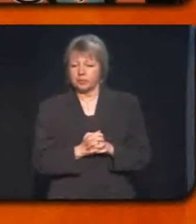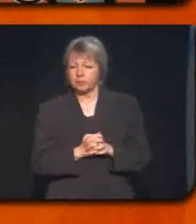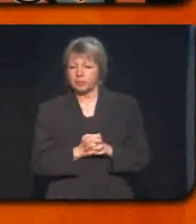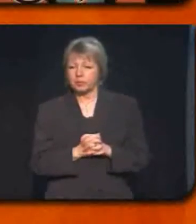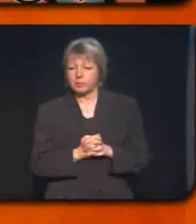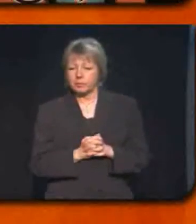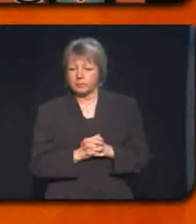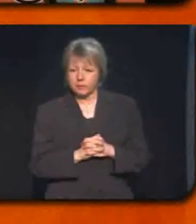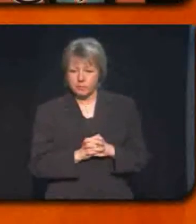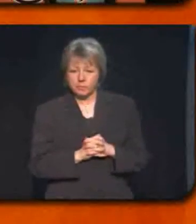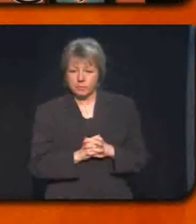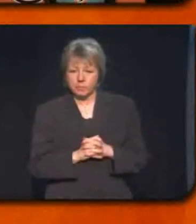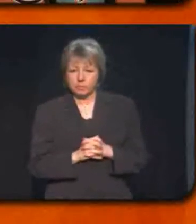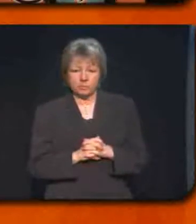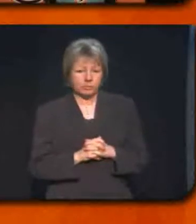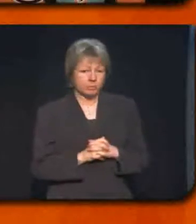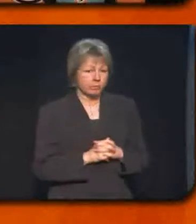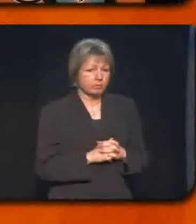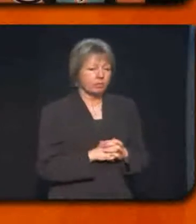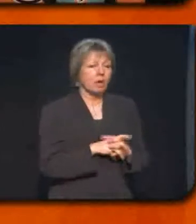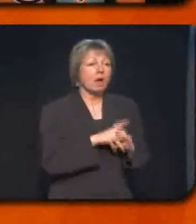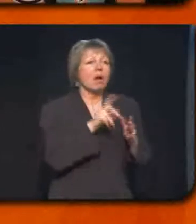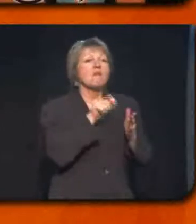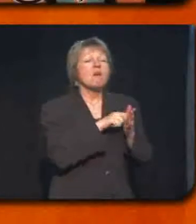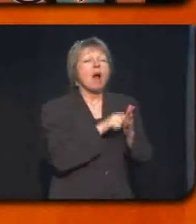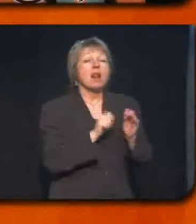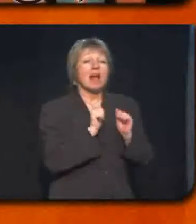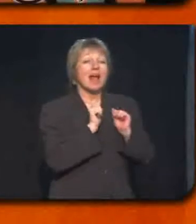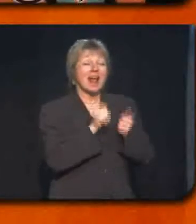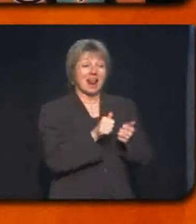ich bitte jetzt die Wahlhelfer Wahlhelfer